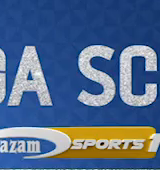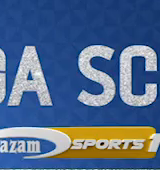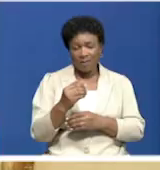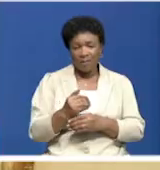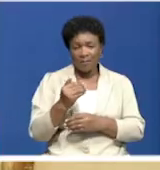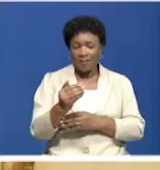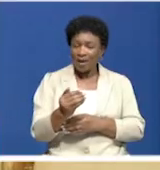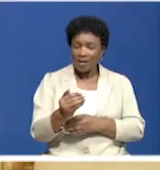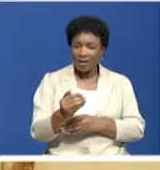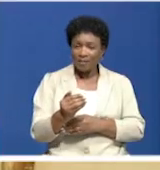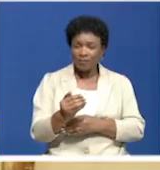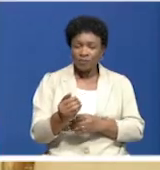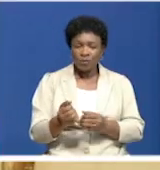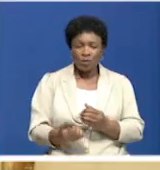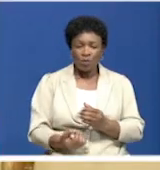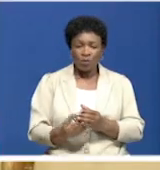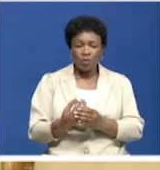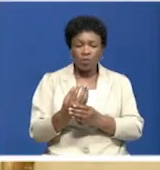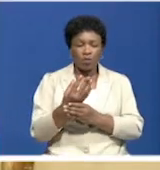21 inak kuwa tayari na